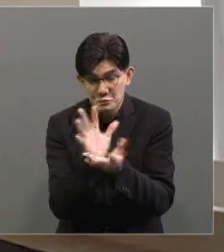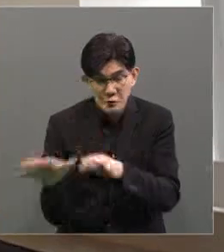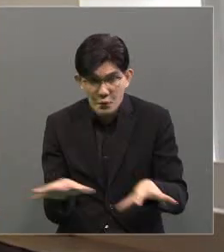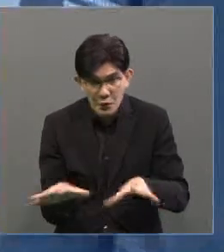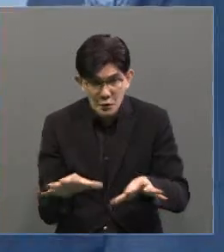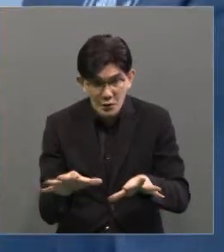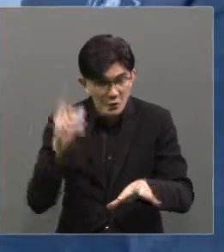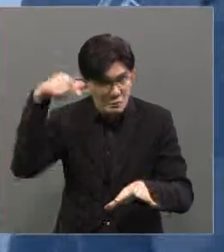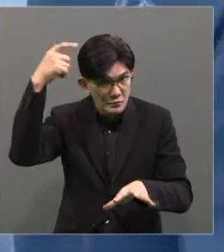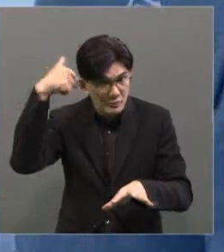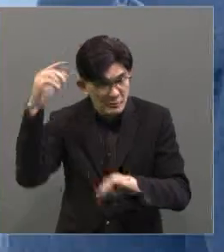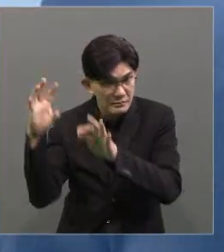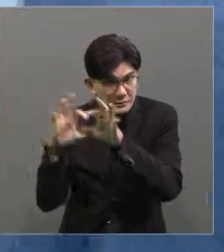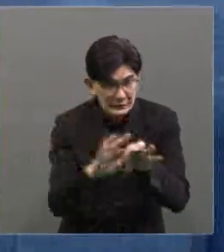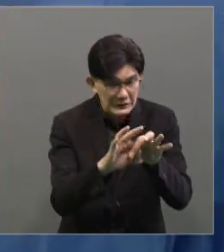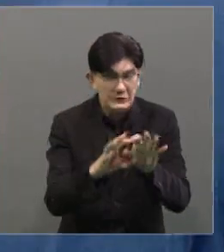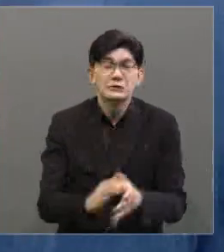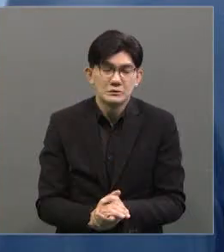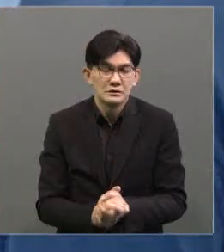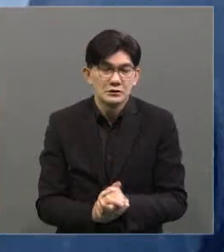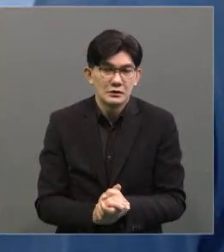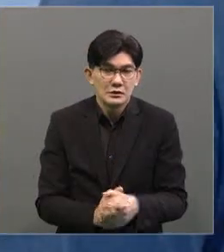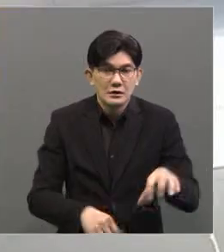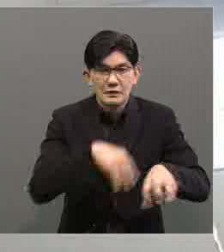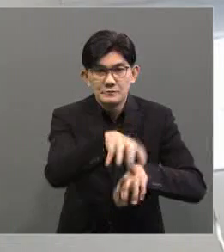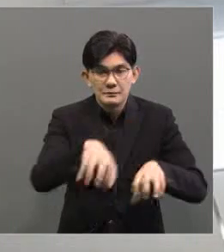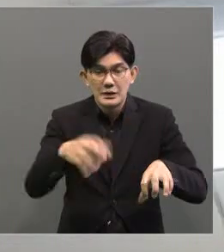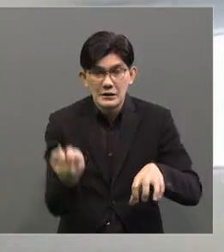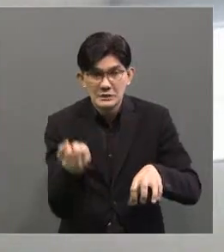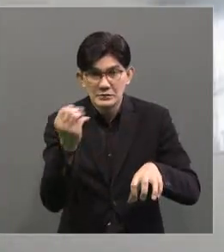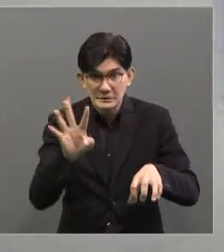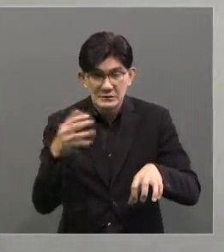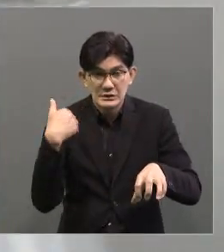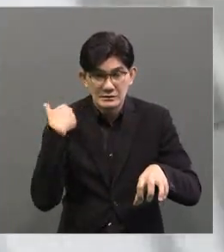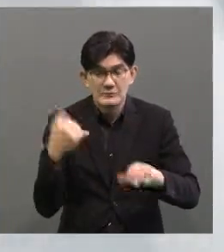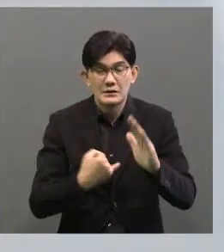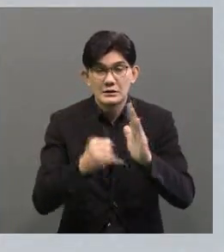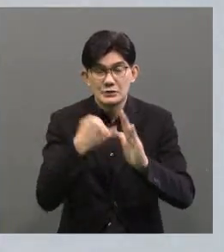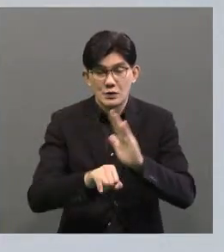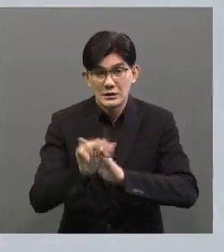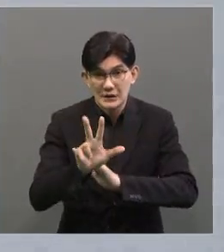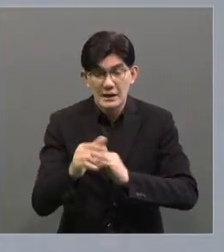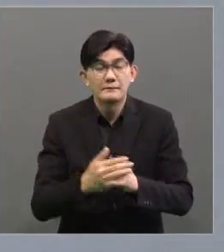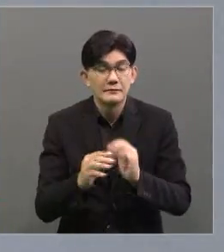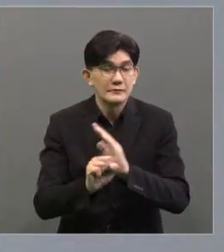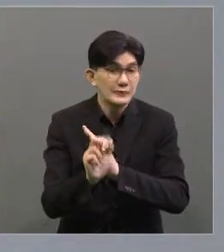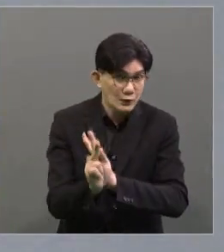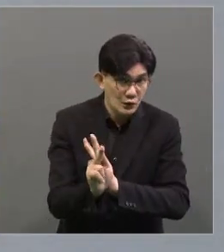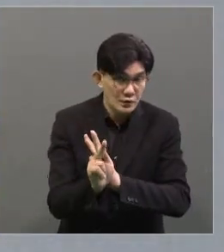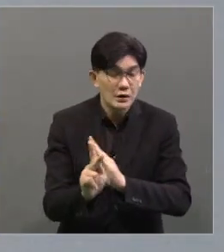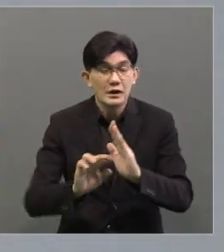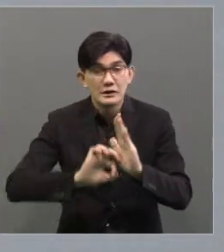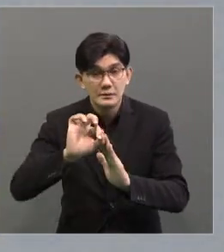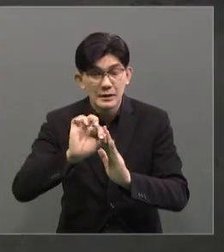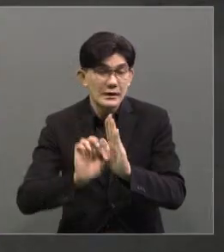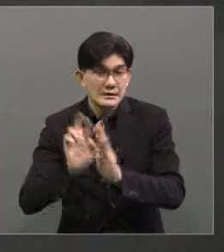ตุแผ่นดินไหวที่เมียนมาเนี่ยนะคะซึ่ง14แห่งก็จะกระจายตัวกันอยู่ใน3จังหวัดได้แก่จังหวัดสกลนครเชียงใหม่